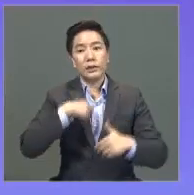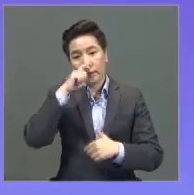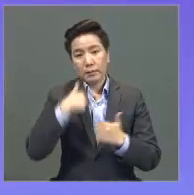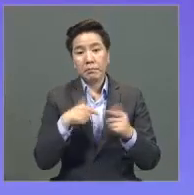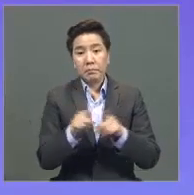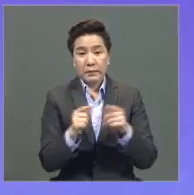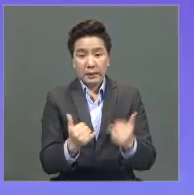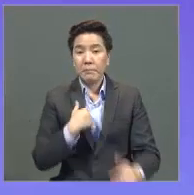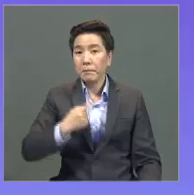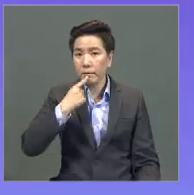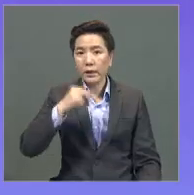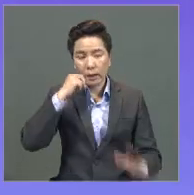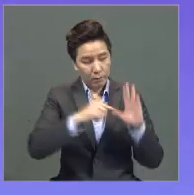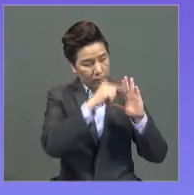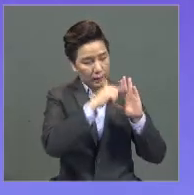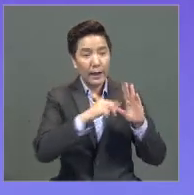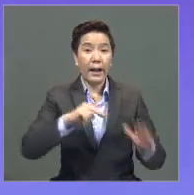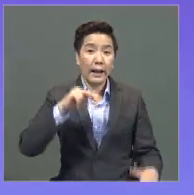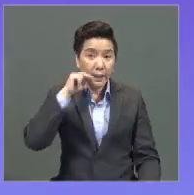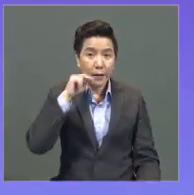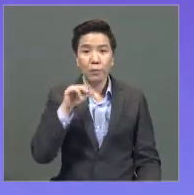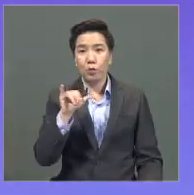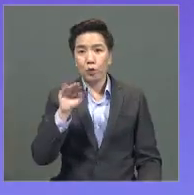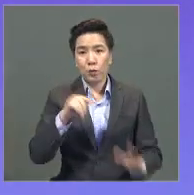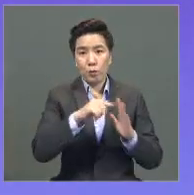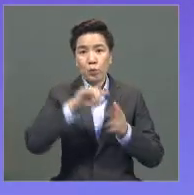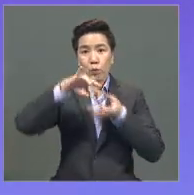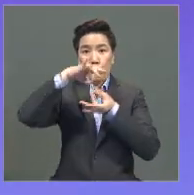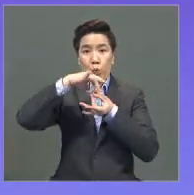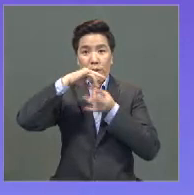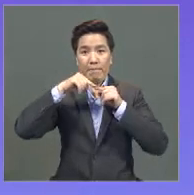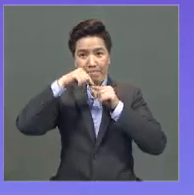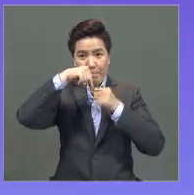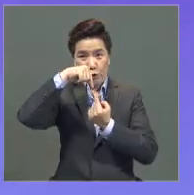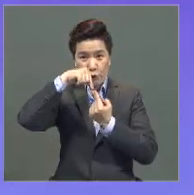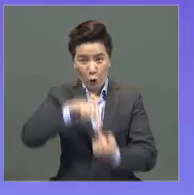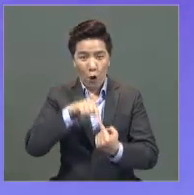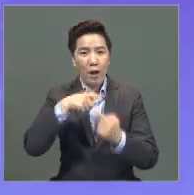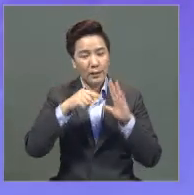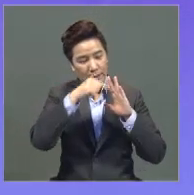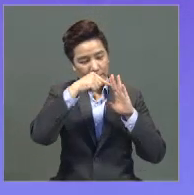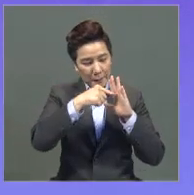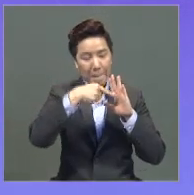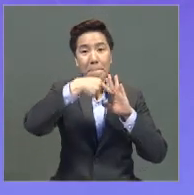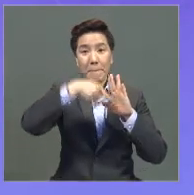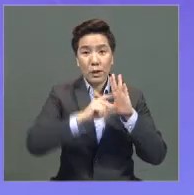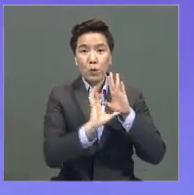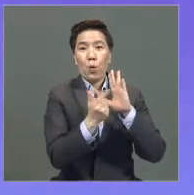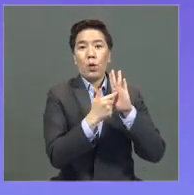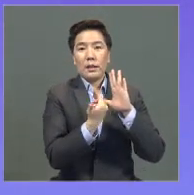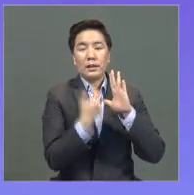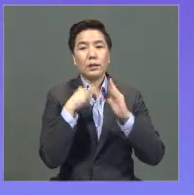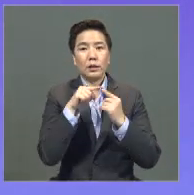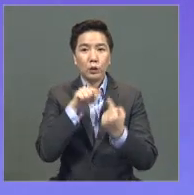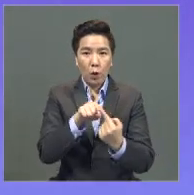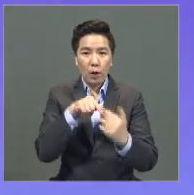ก็อย่างที่บอกว่าตอนนี้มวลน้ำจากแม่น้ำยมก็หลังจากสุโขทัยเนี่ยนะครับลงมาทางใต้ลงมาคือทางพิษณุโลกตอนนี้นะ